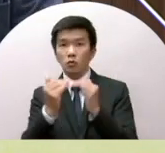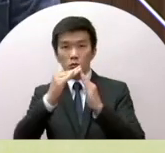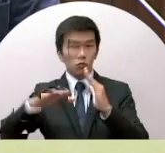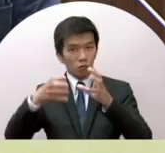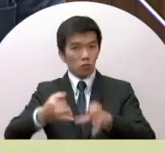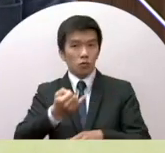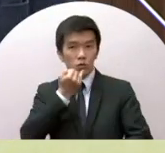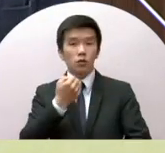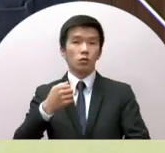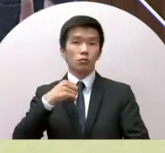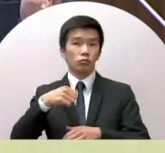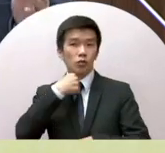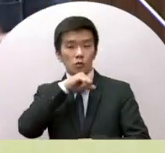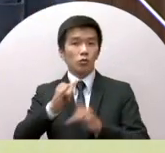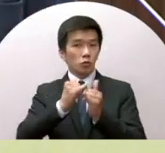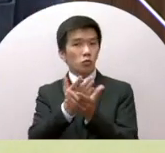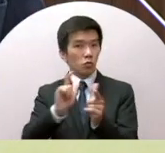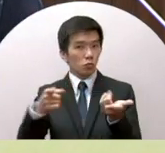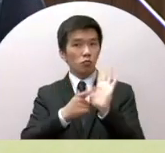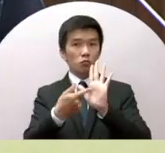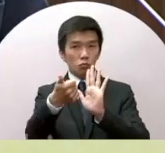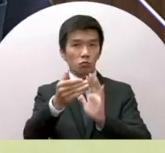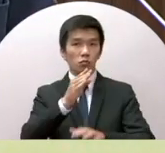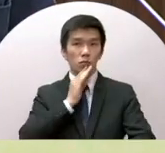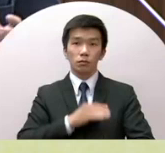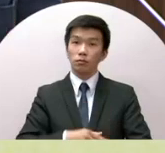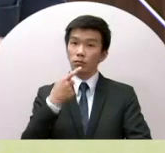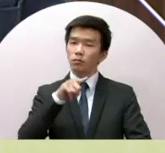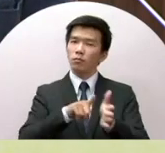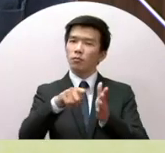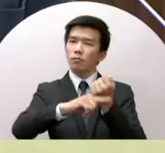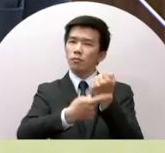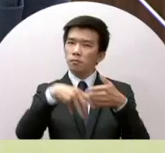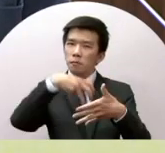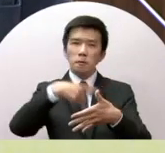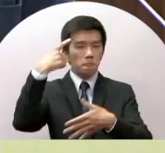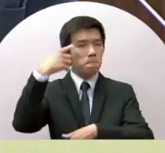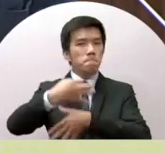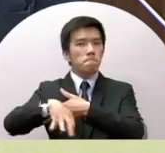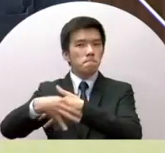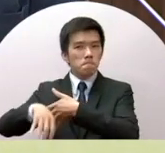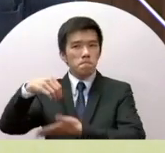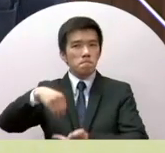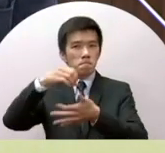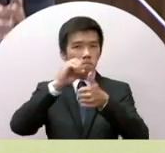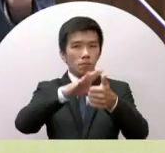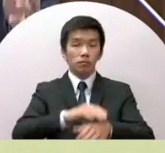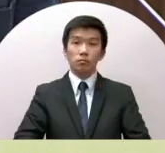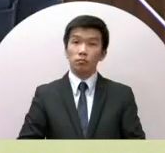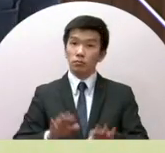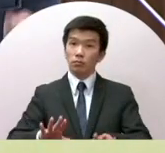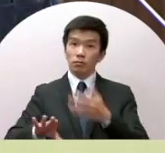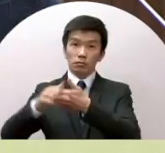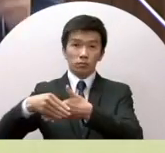社会的一个展现。但是您推出来的这个专法里面呢，我想有几点不足的。那今天刚好外交部长也在此，我想就这个